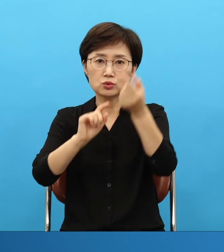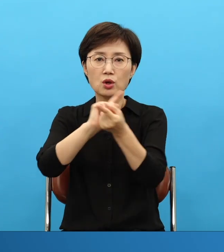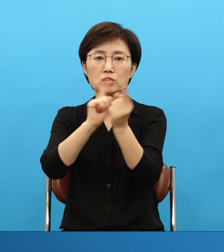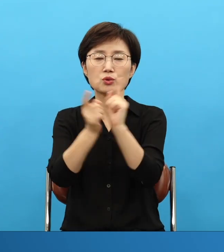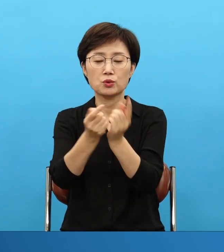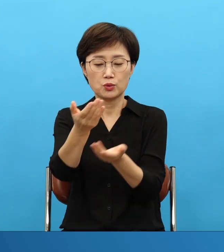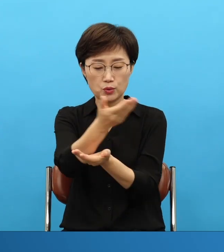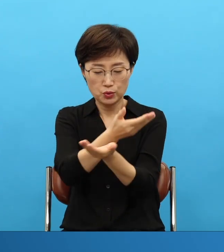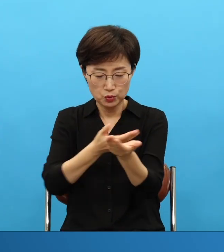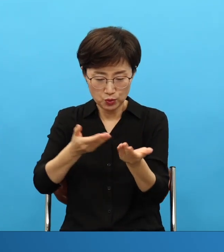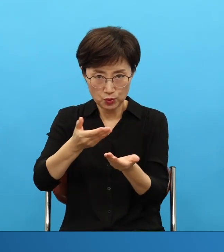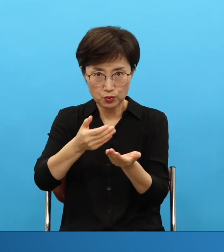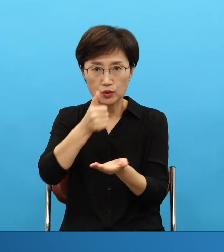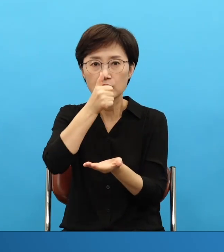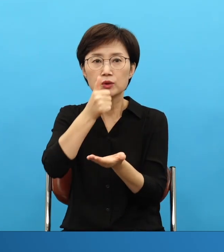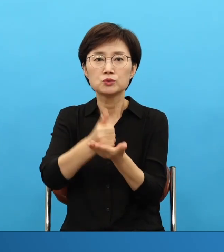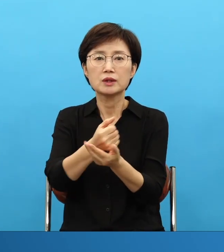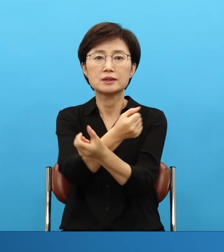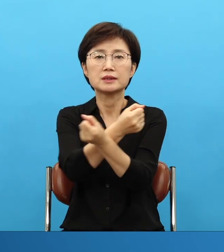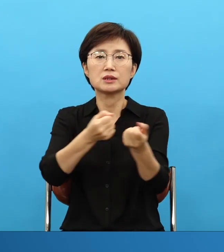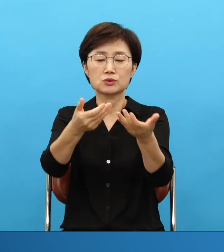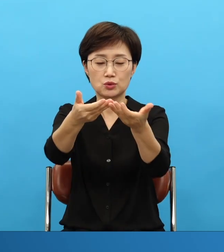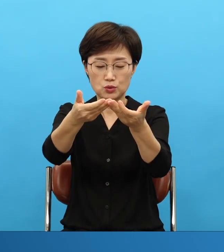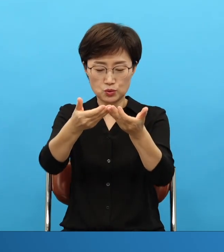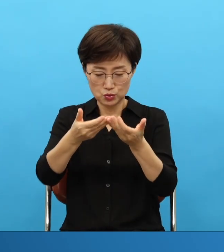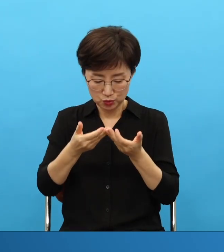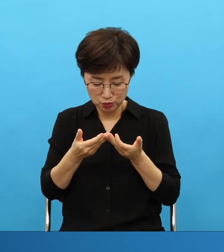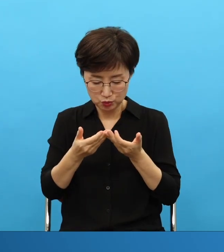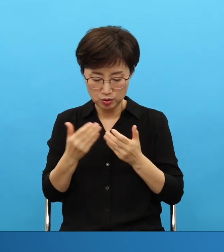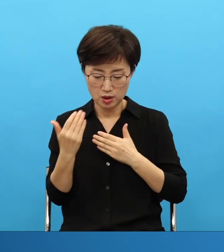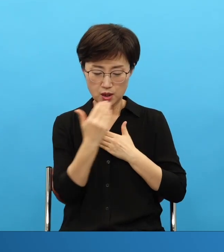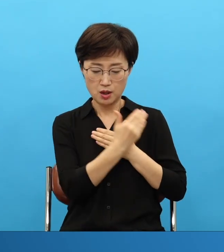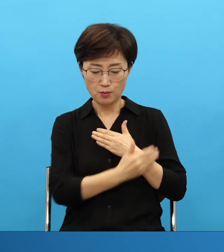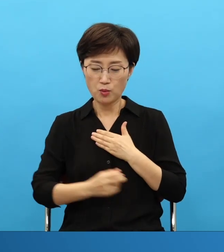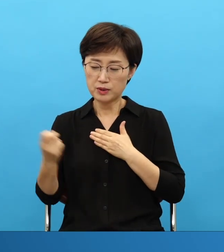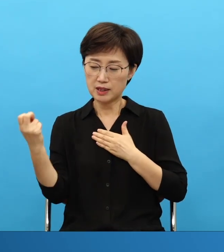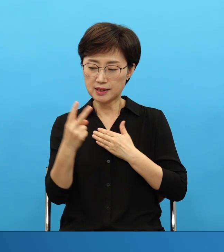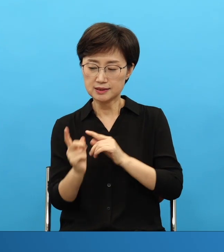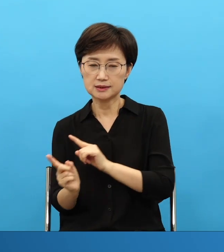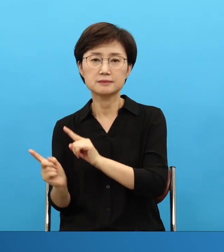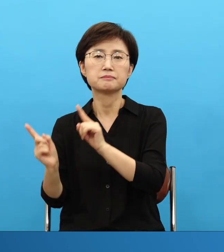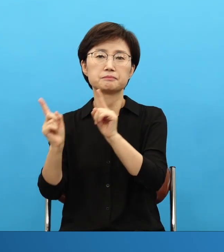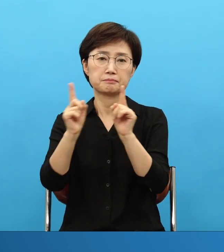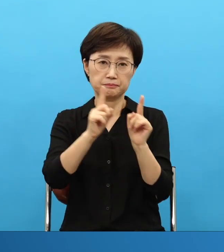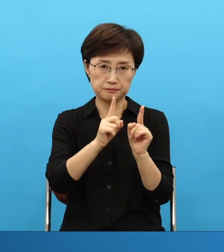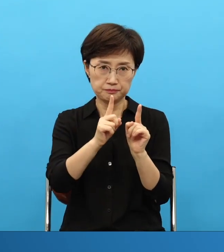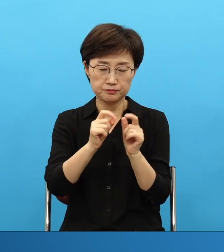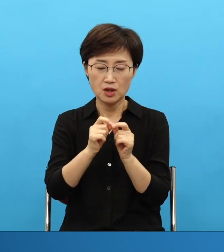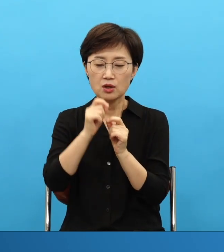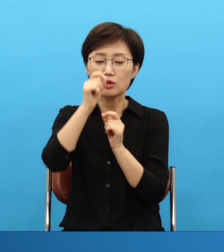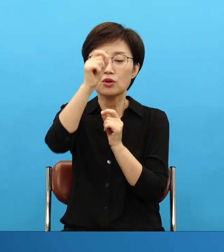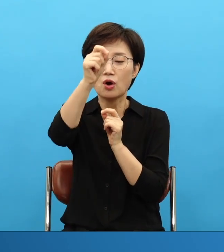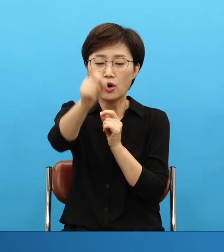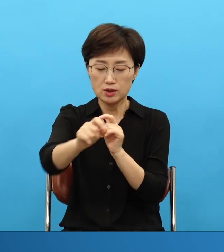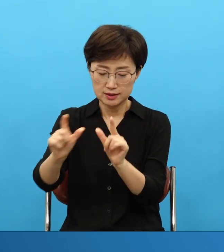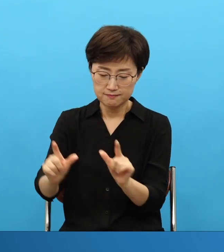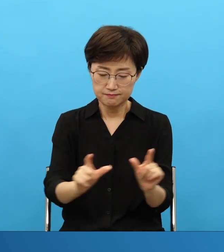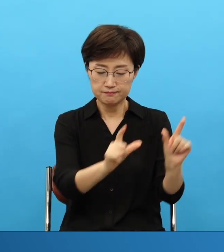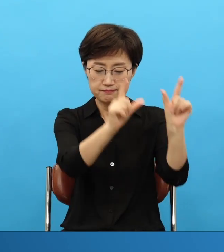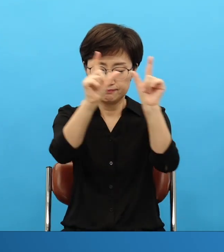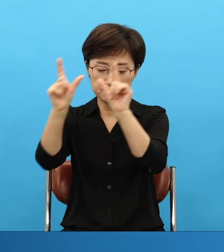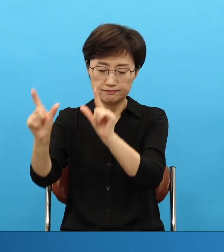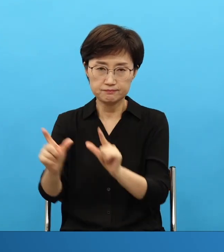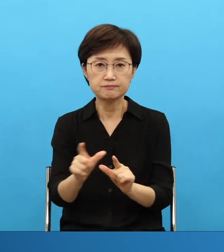공회와 성도가 서로 교통하는 것과 죄를 사하여 주시는 것과 몸이 다시 사는